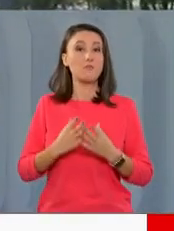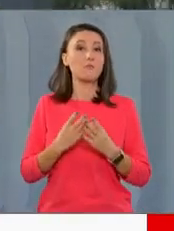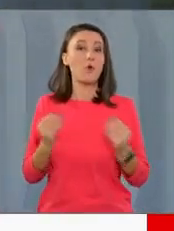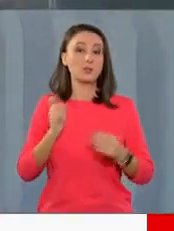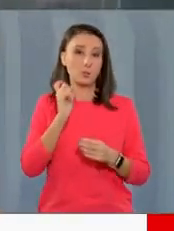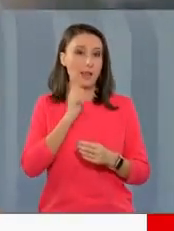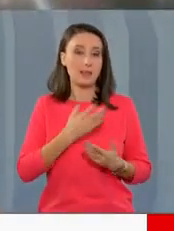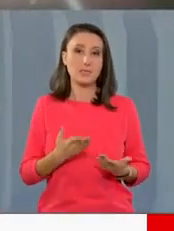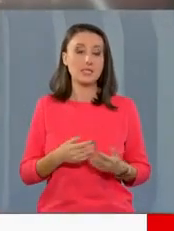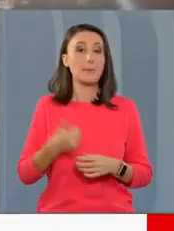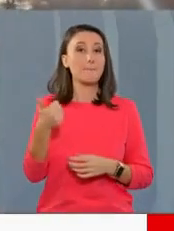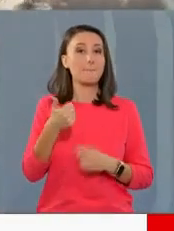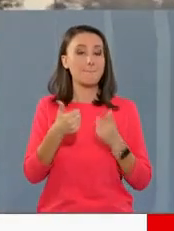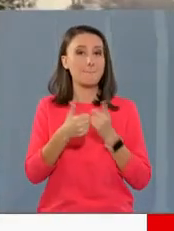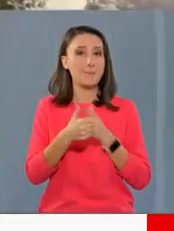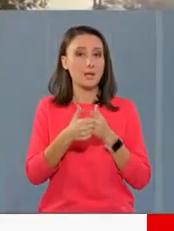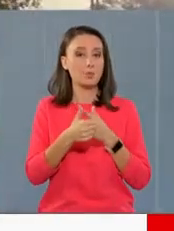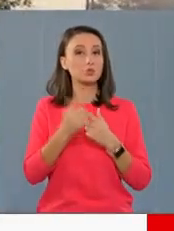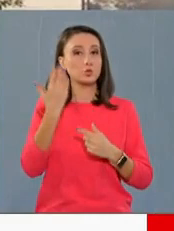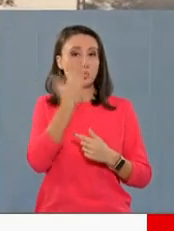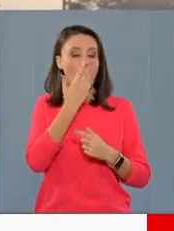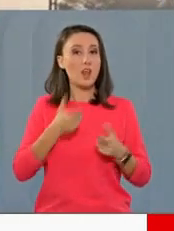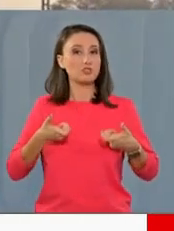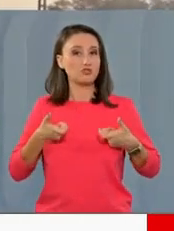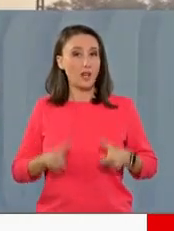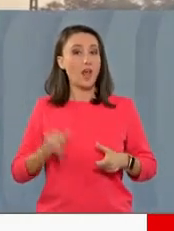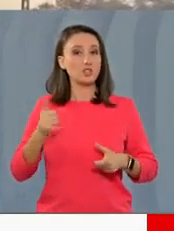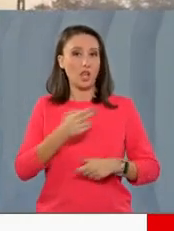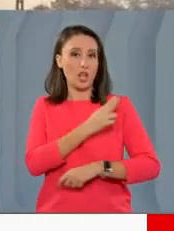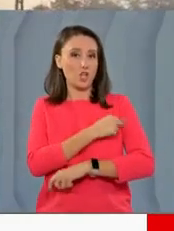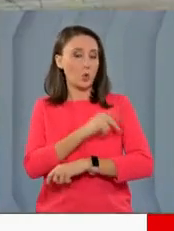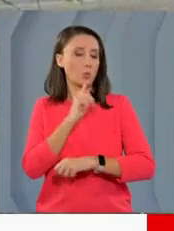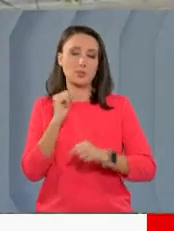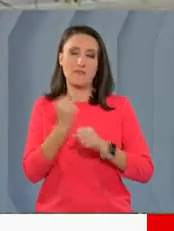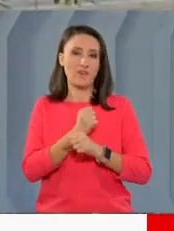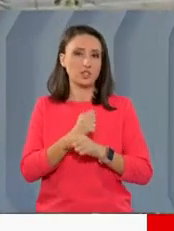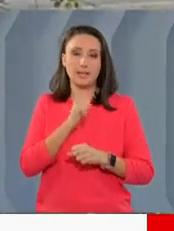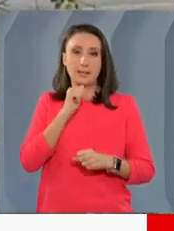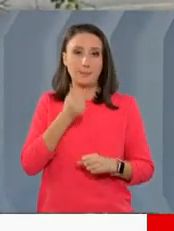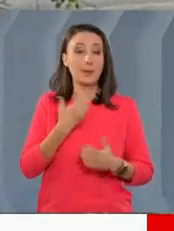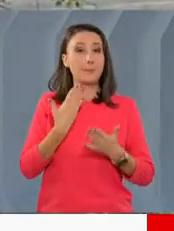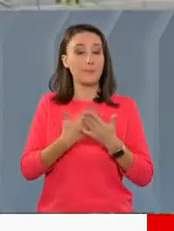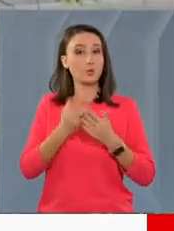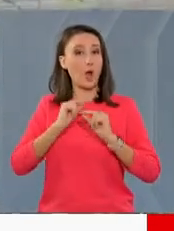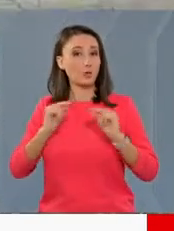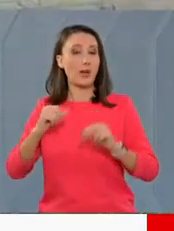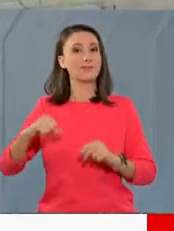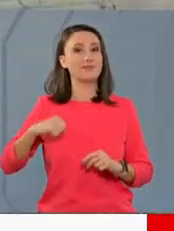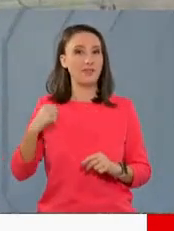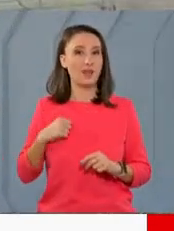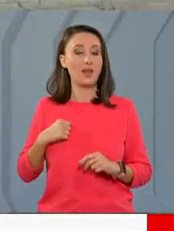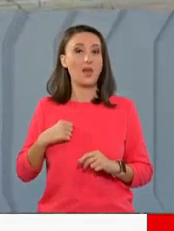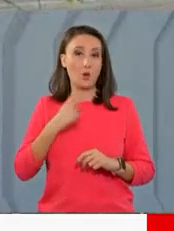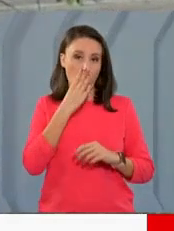multe lipsesc în primul rând în școala generală și în liceu nu se face nimic pentru a educa tinerii